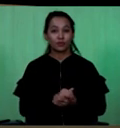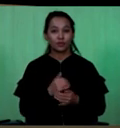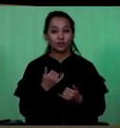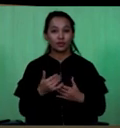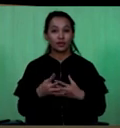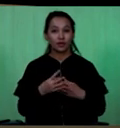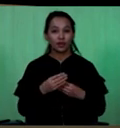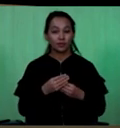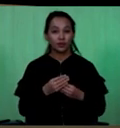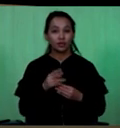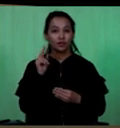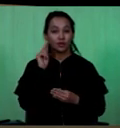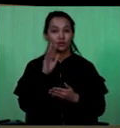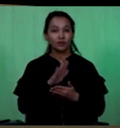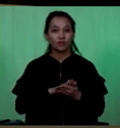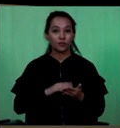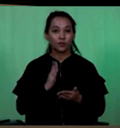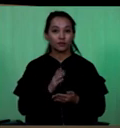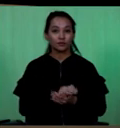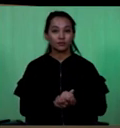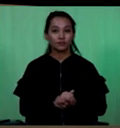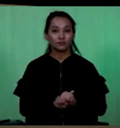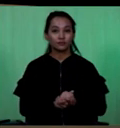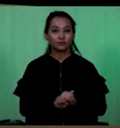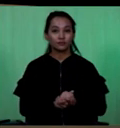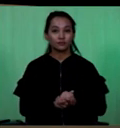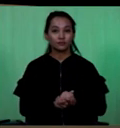sizlar bilan darsimizni davom ettirsak.